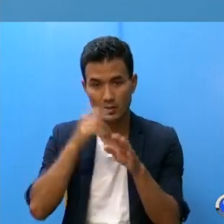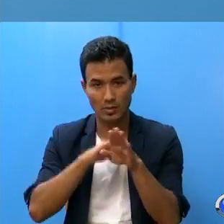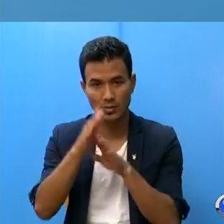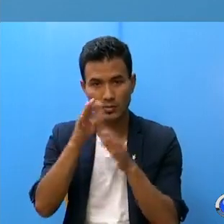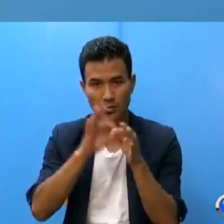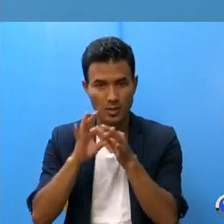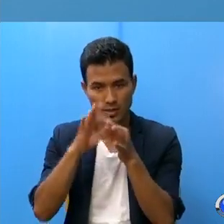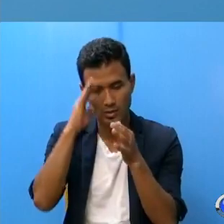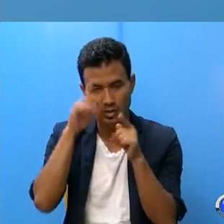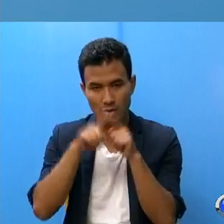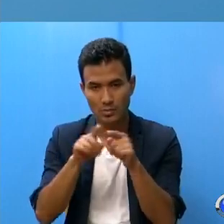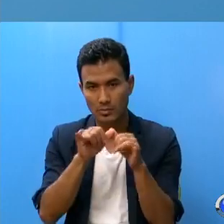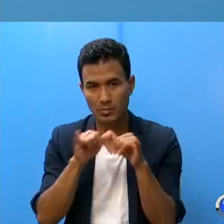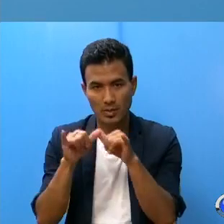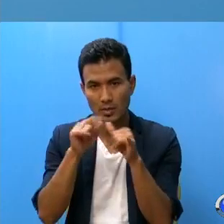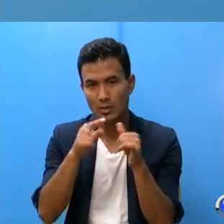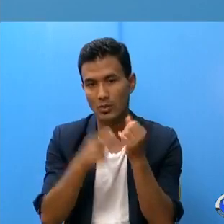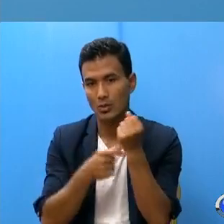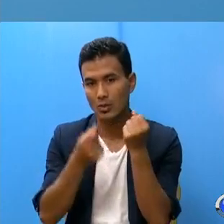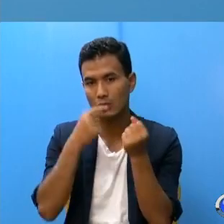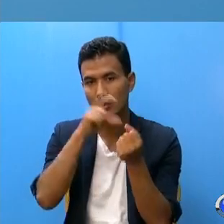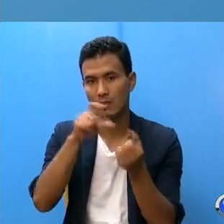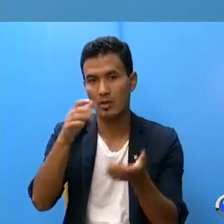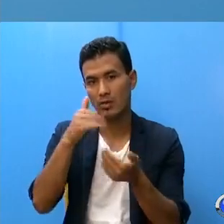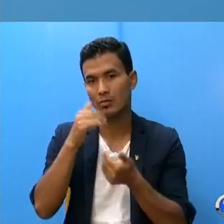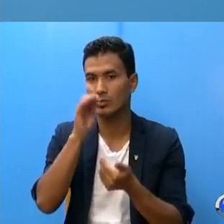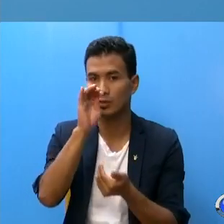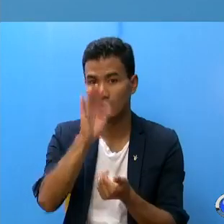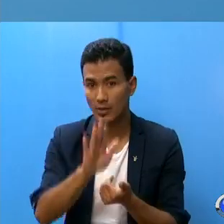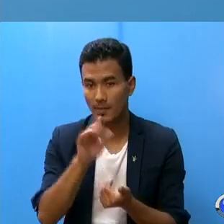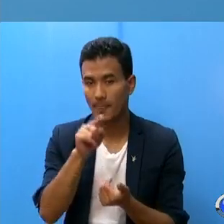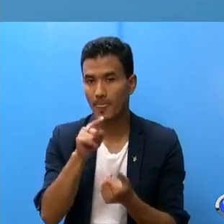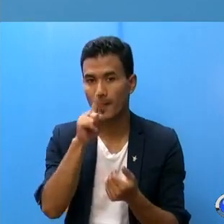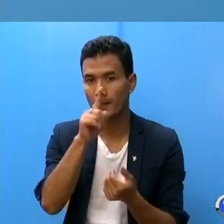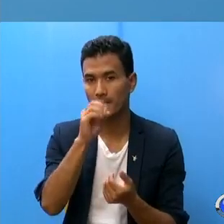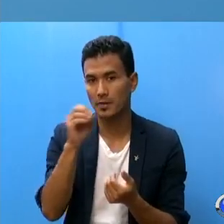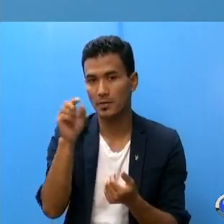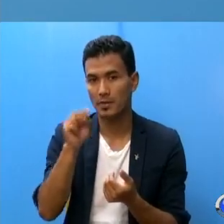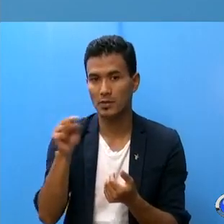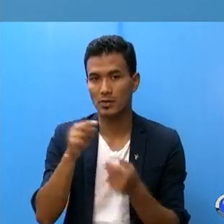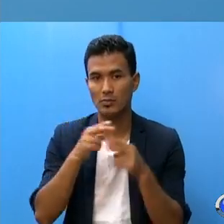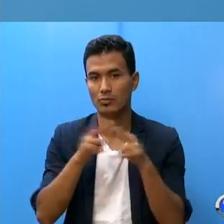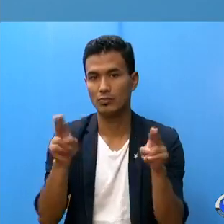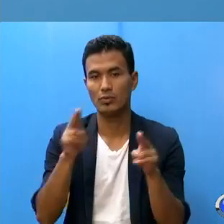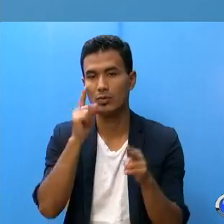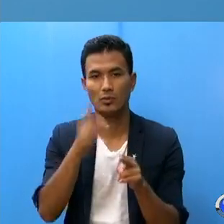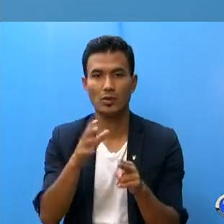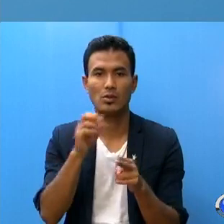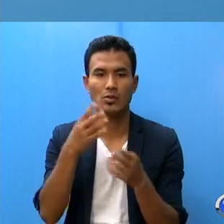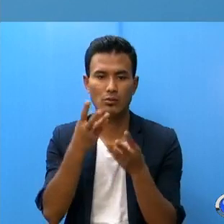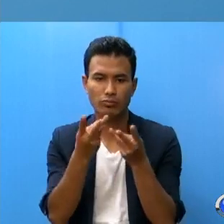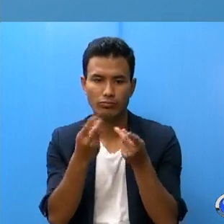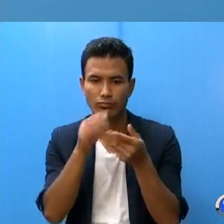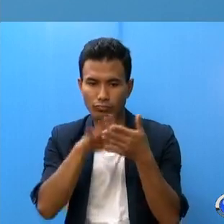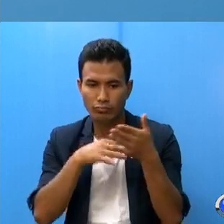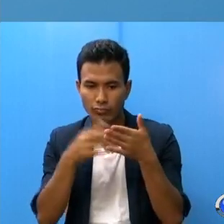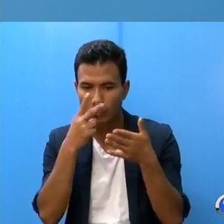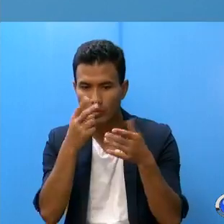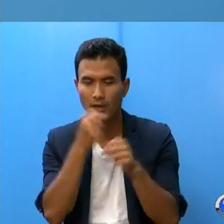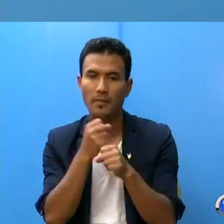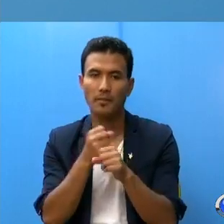गड अउसरी नेपाल मान लियाओना सकीन चाए रो यो चैने 100% प्रूवनता है ना तो अली समय को तथ्थायं कहाँ चाहर कहा